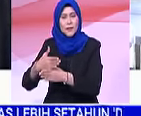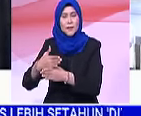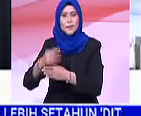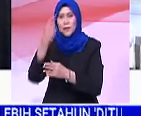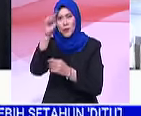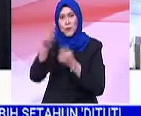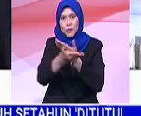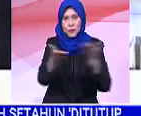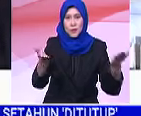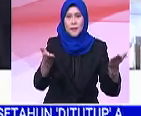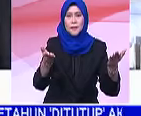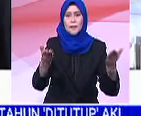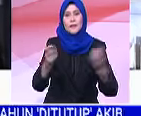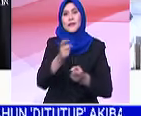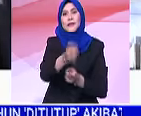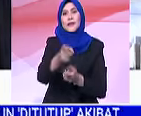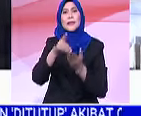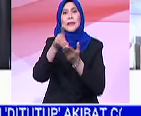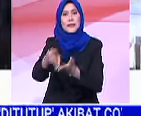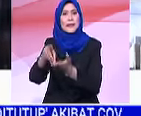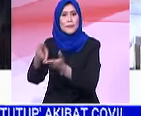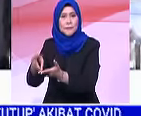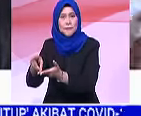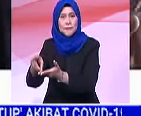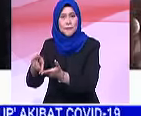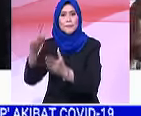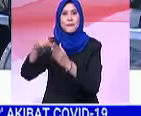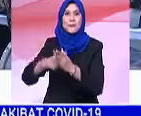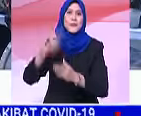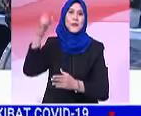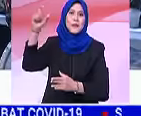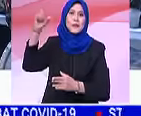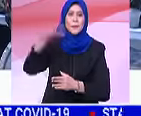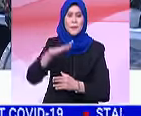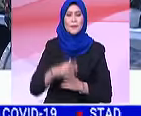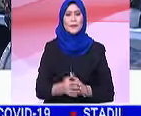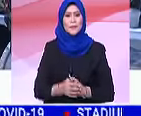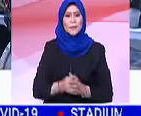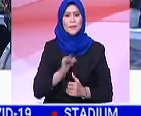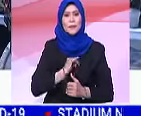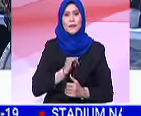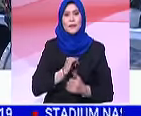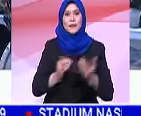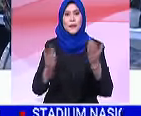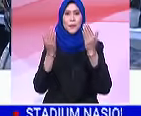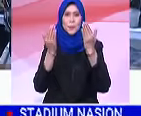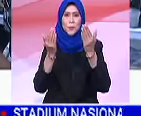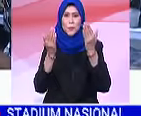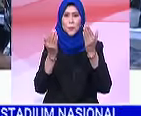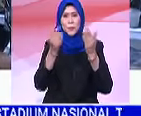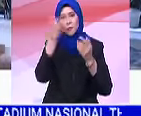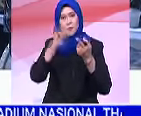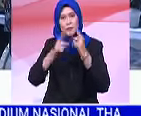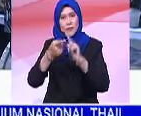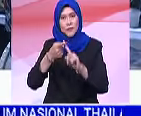masyarakat untuk bersedekah dalam bulan Ramadan ni. Saya rasa bersyukur kerana kawan-kawan